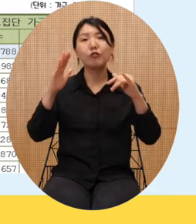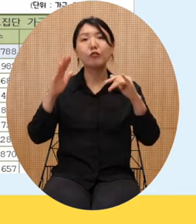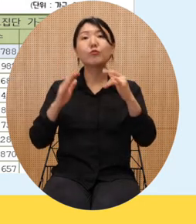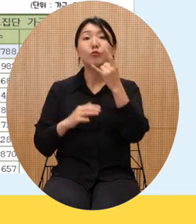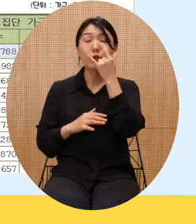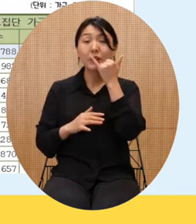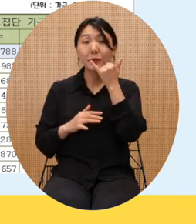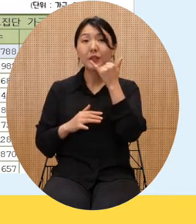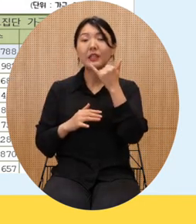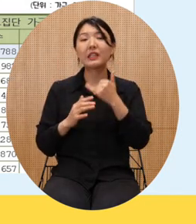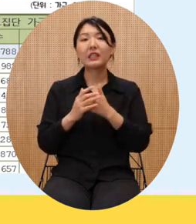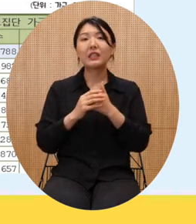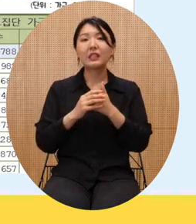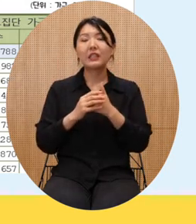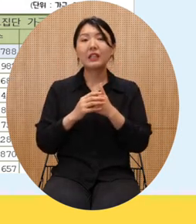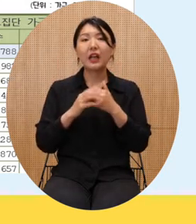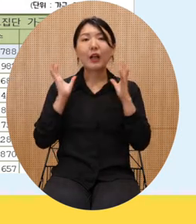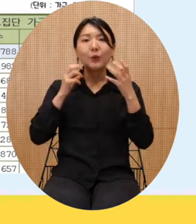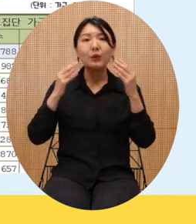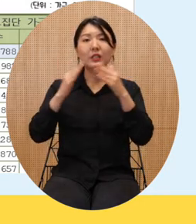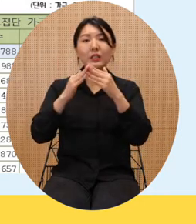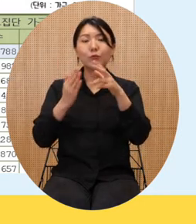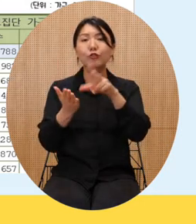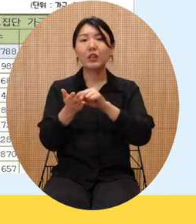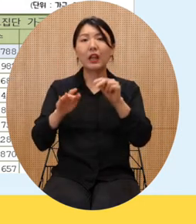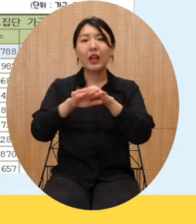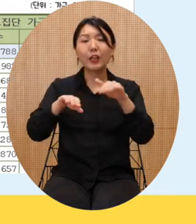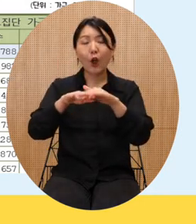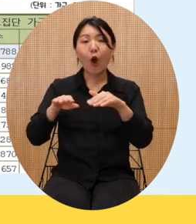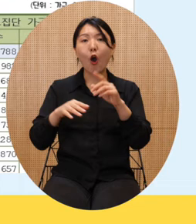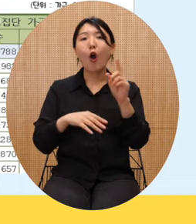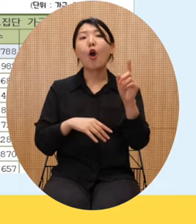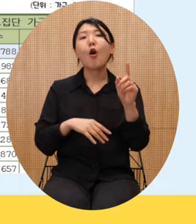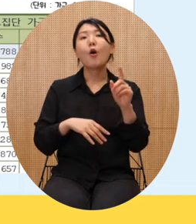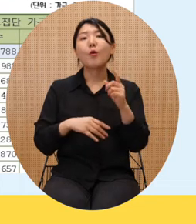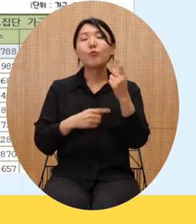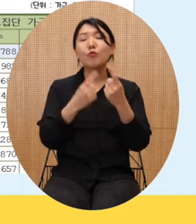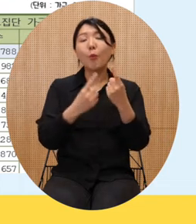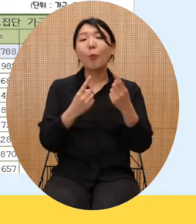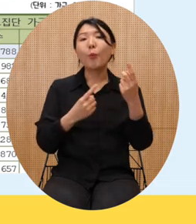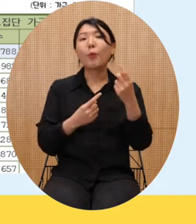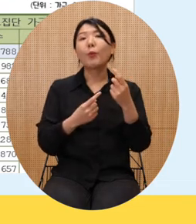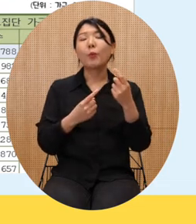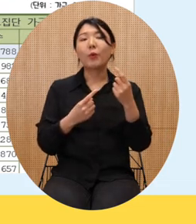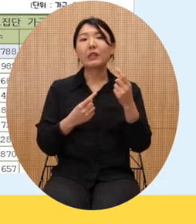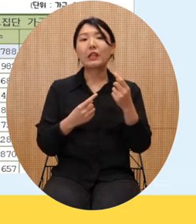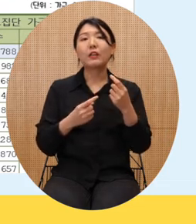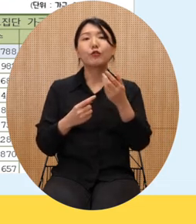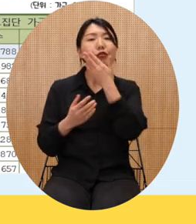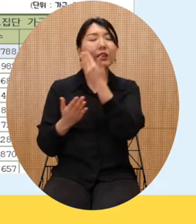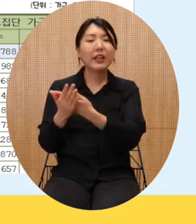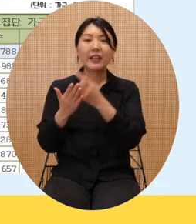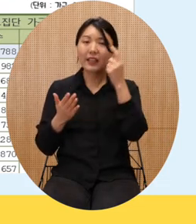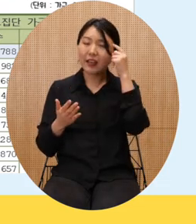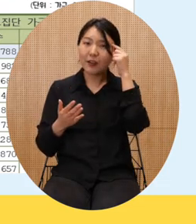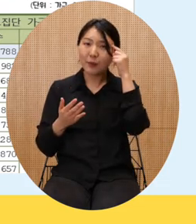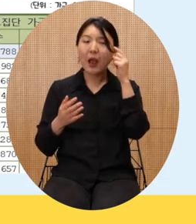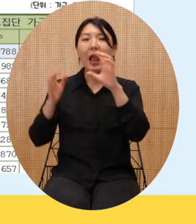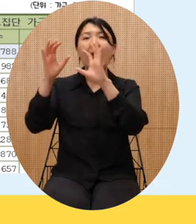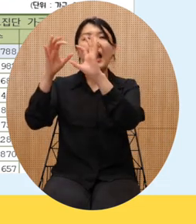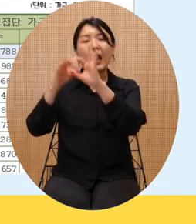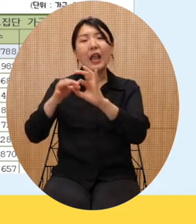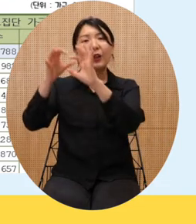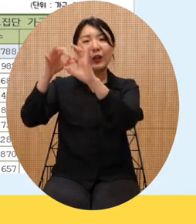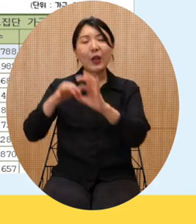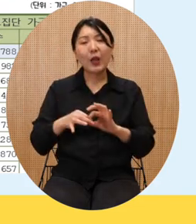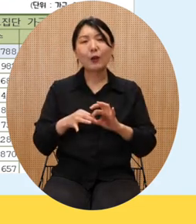있는 가구의 부모님들께서, 그리고 이 아동의 주거 문제 해결이 무엇보다도 중요하다고 생각하는 우리 모두가